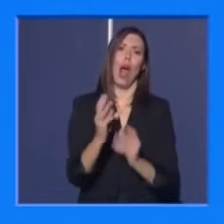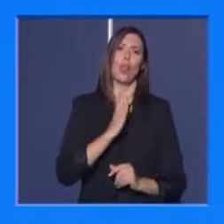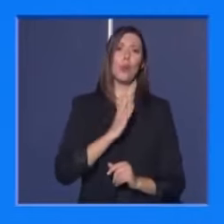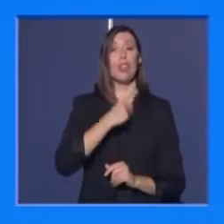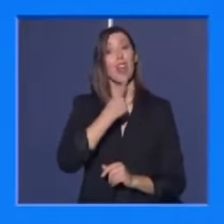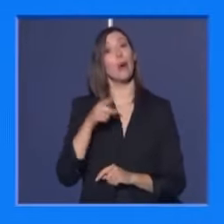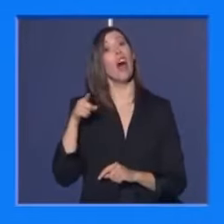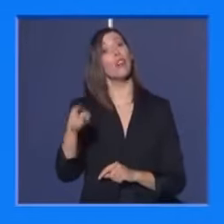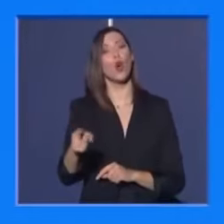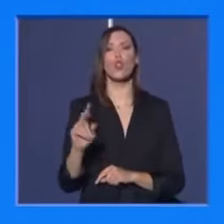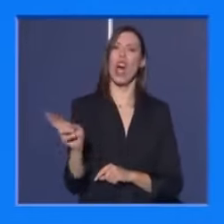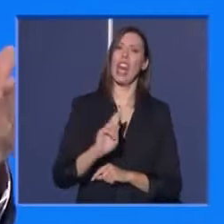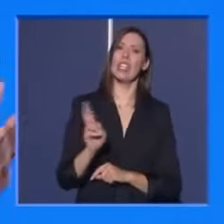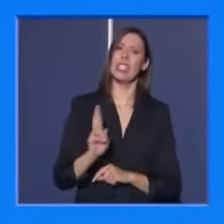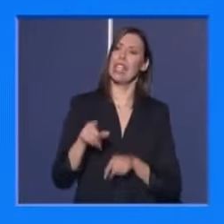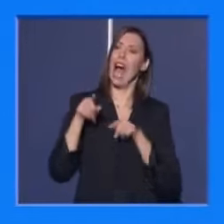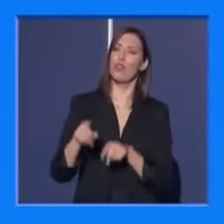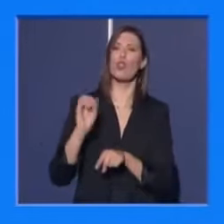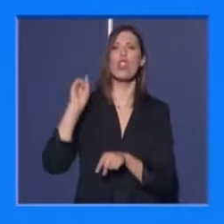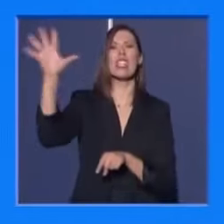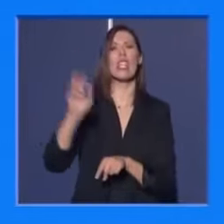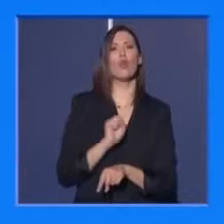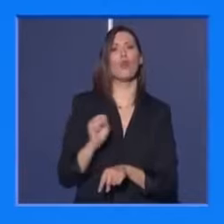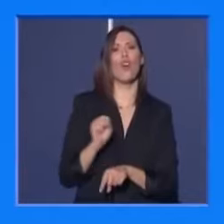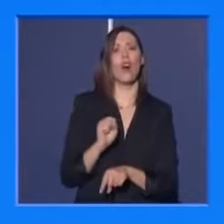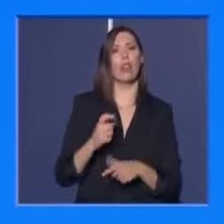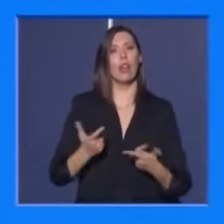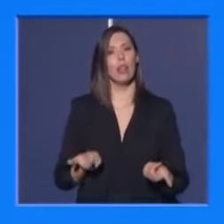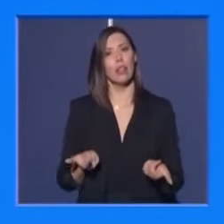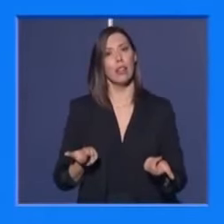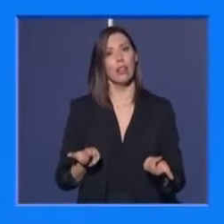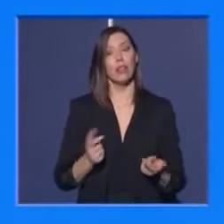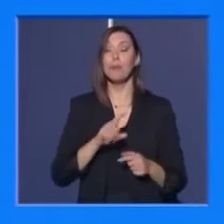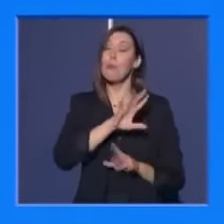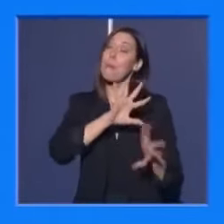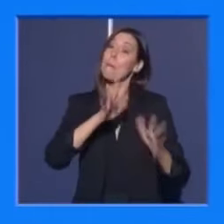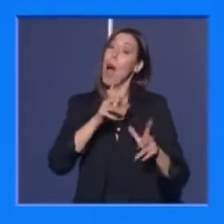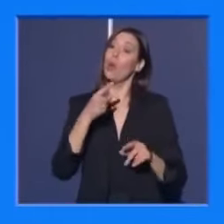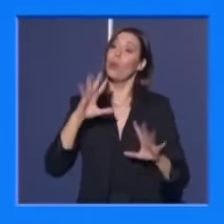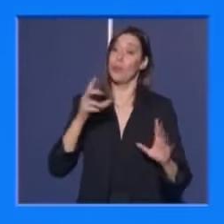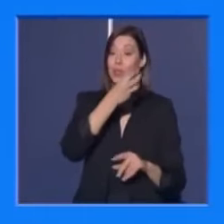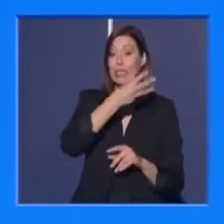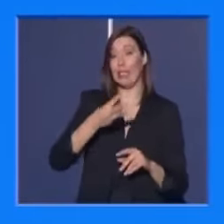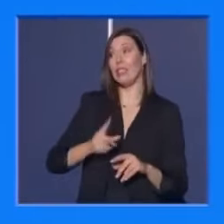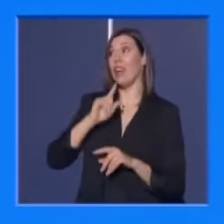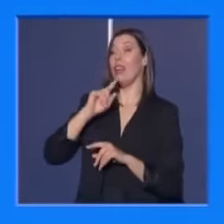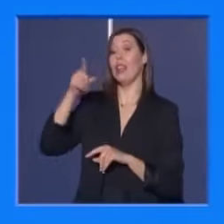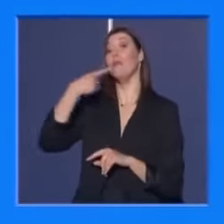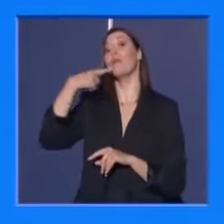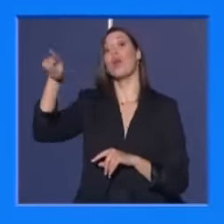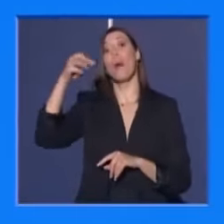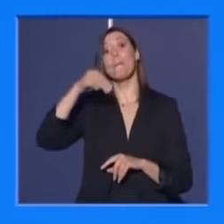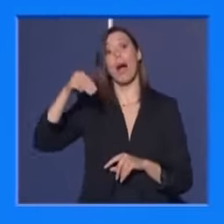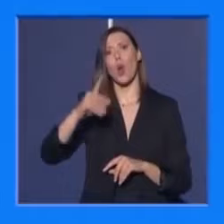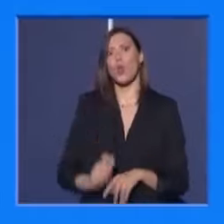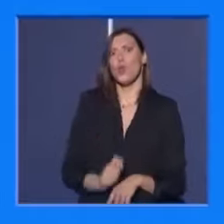ρατσιστή και ξενοφοβικό. Στο Μακρό θα δίσταζαν, ή σε εμάς πολύ παραπάνω. Μην